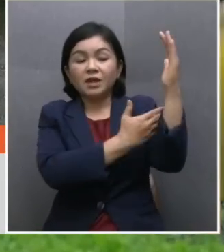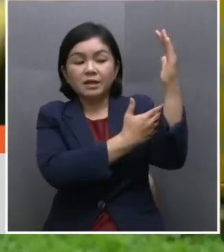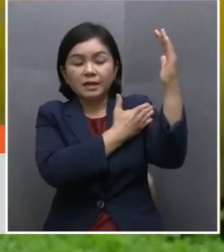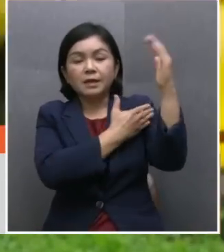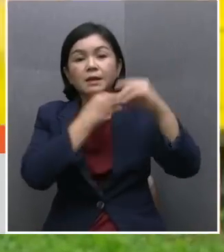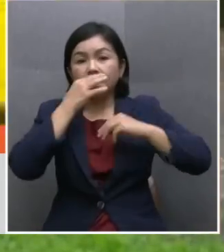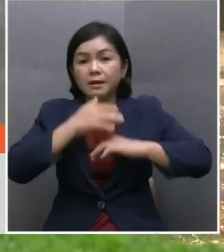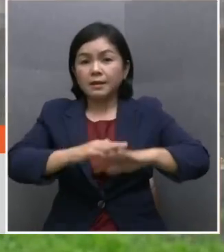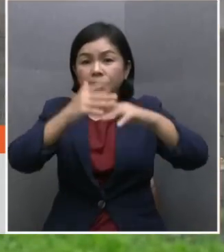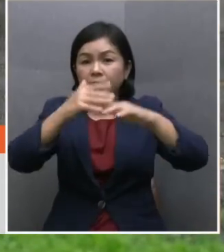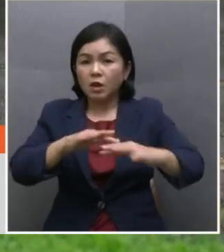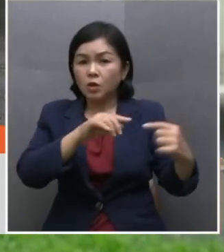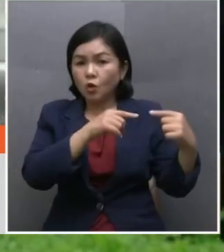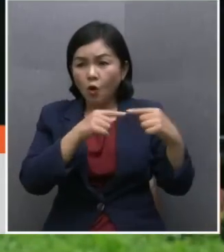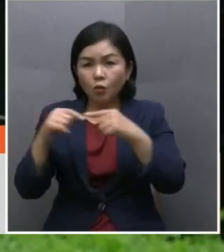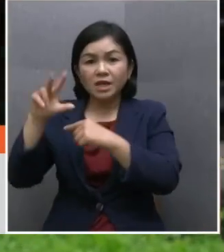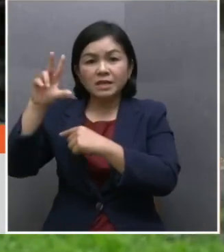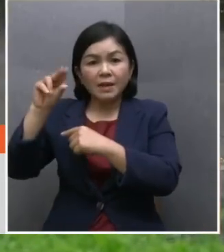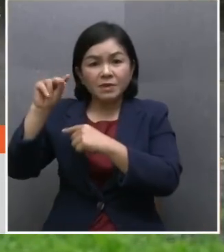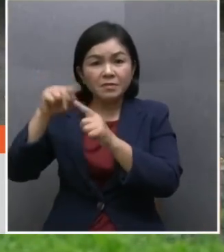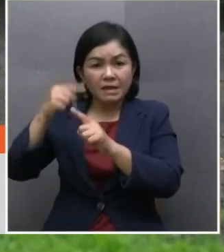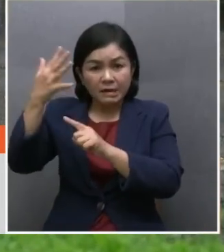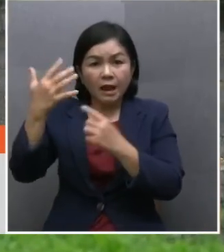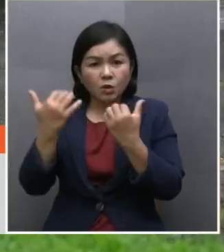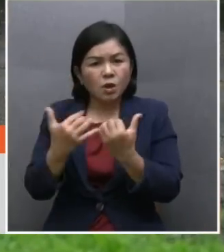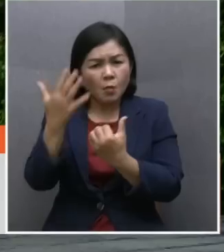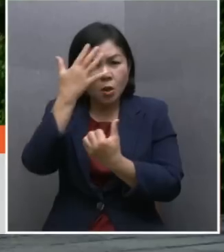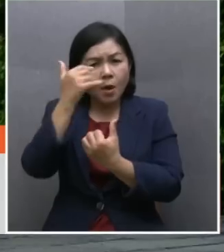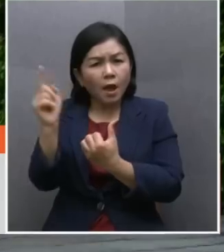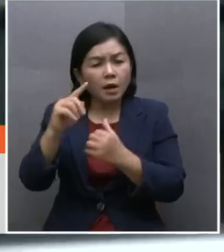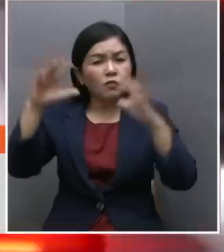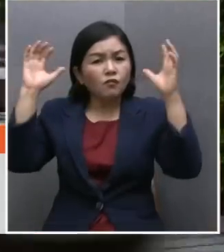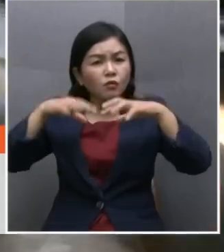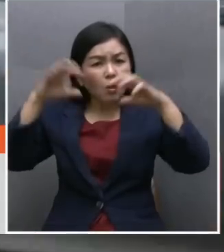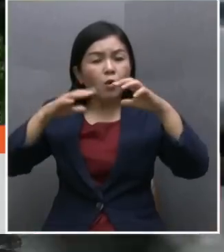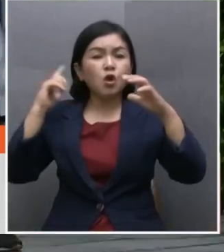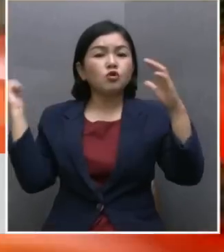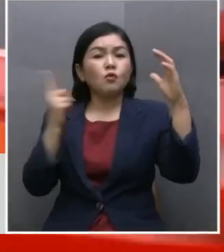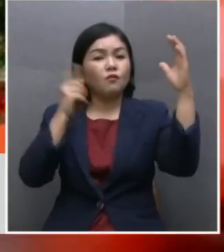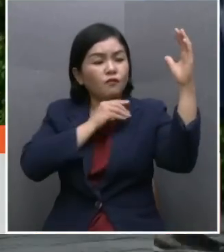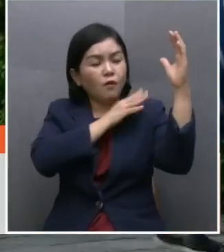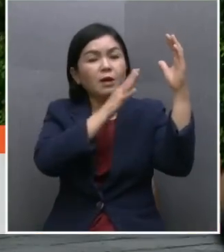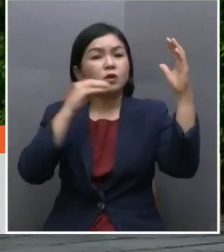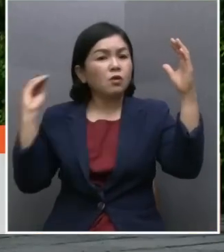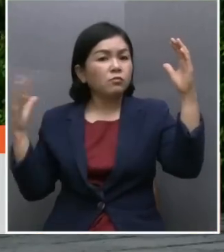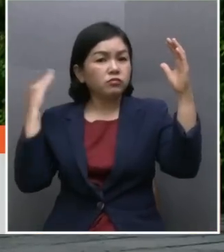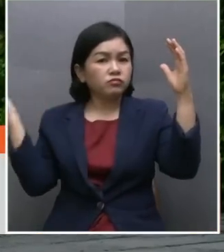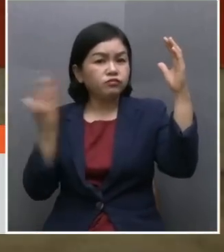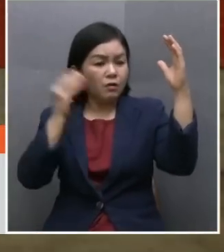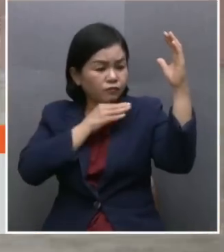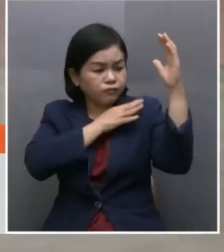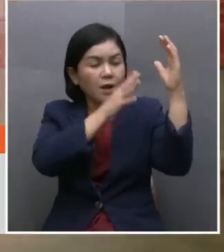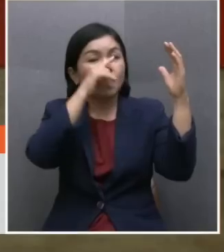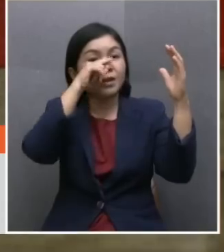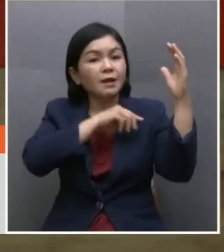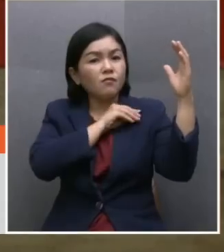ถึงวันที่ 30พฤษภาคมนี้มีปัจจัยมาจากมรสุมตะวันตกเฉียงใต้กำลังค่อนข้างแรงที่พัดปกคลุมประเทศ